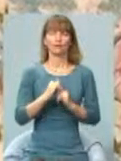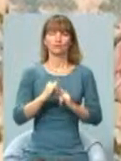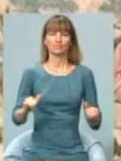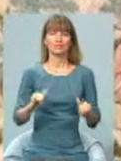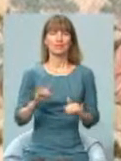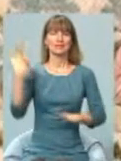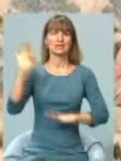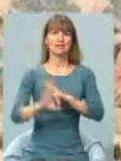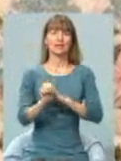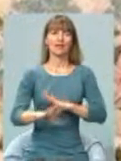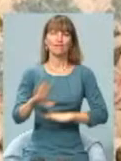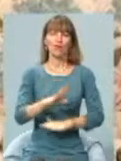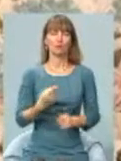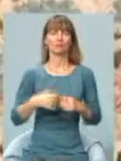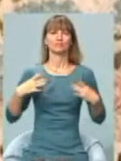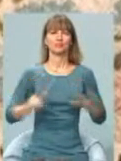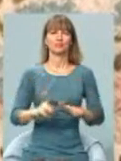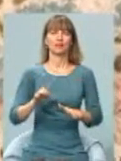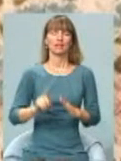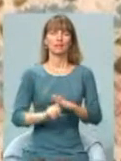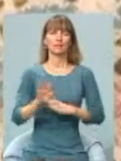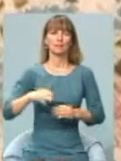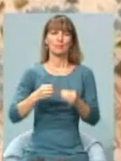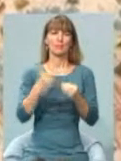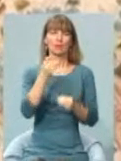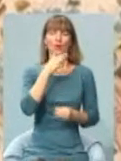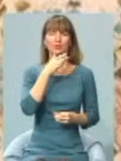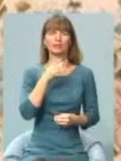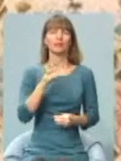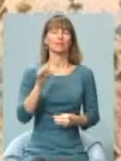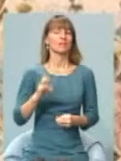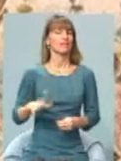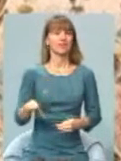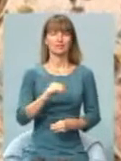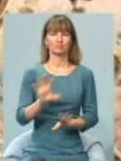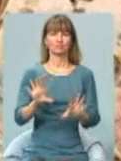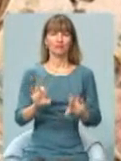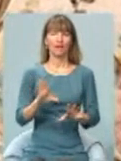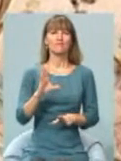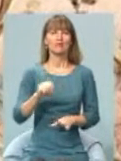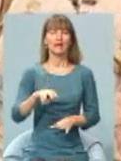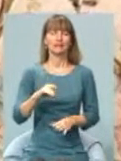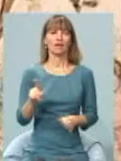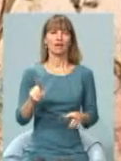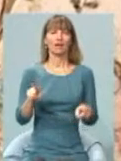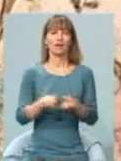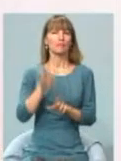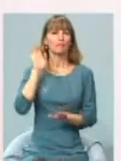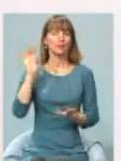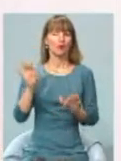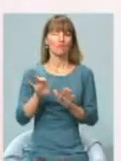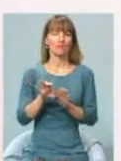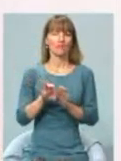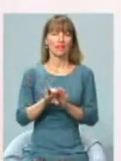в Західній Європі це свято набуло після 15 століття. Але не всі сприймали Валентина як покровителя люблячих